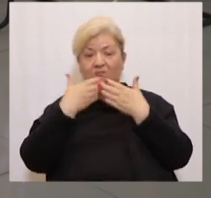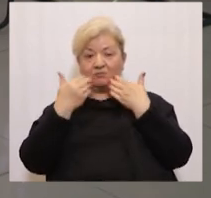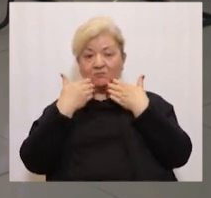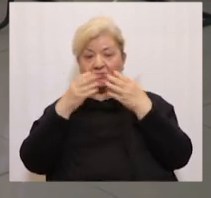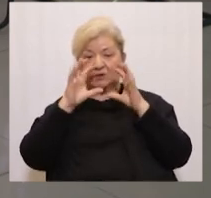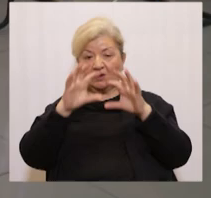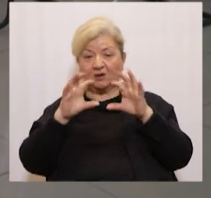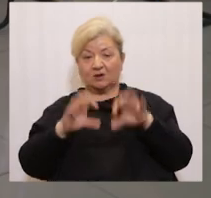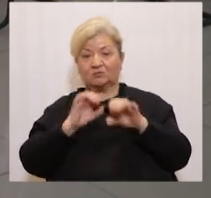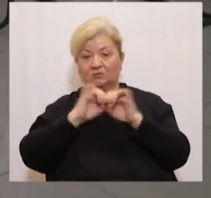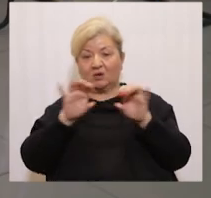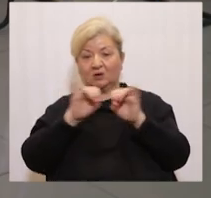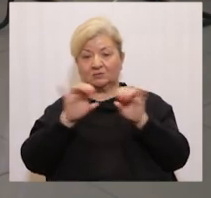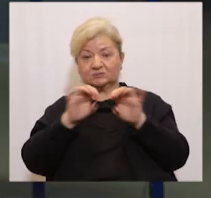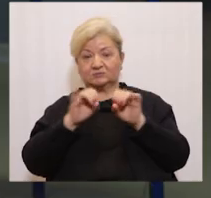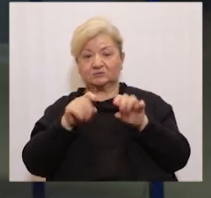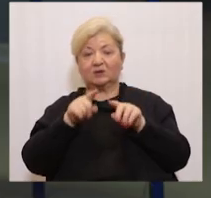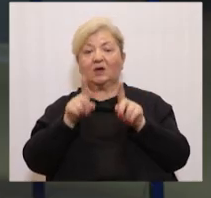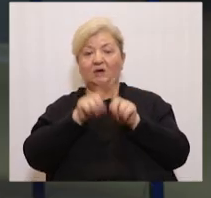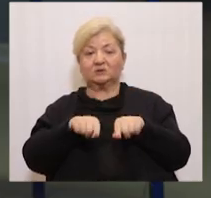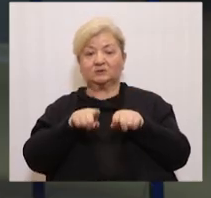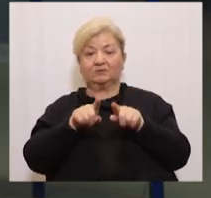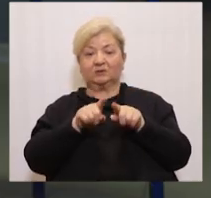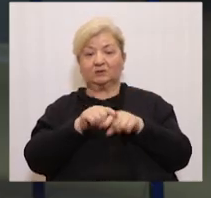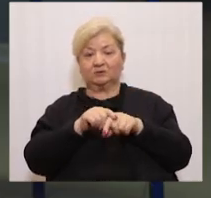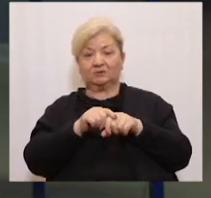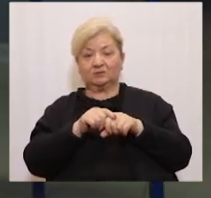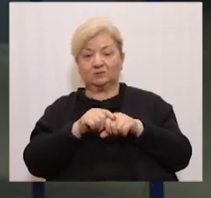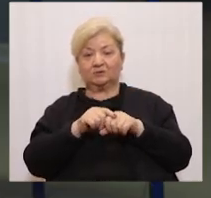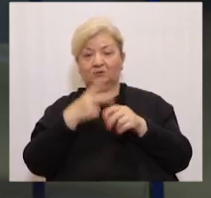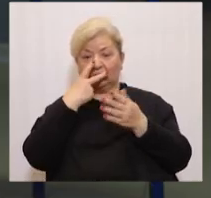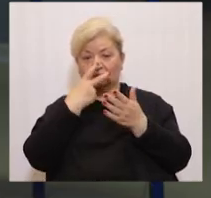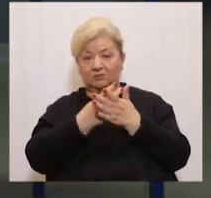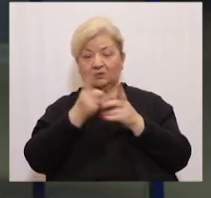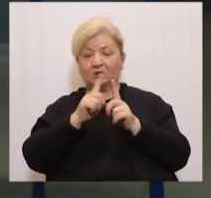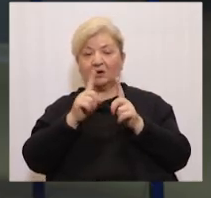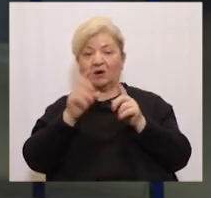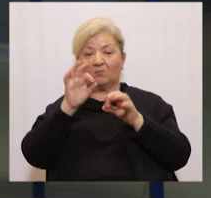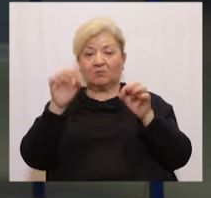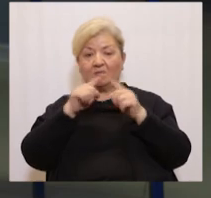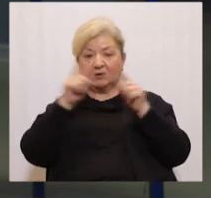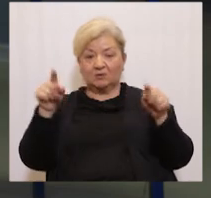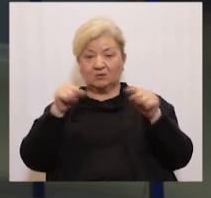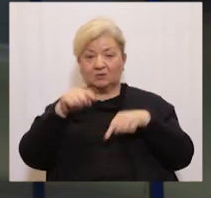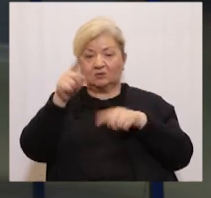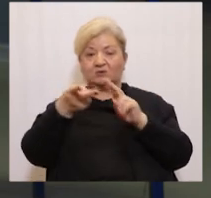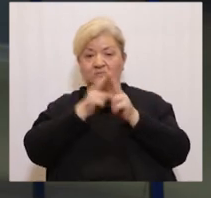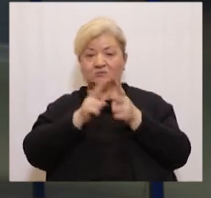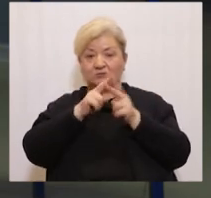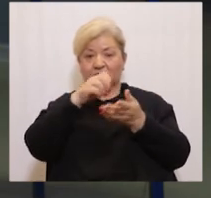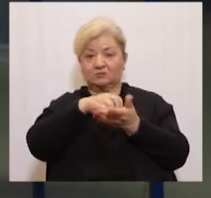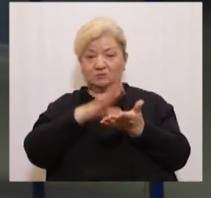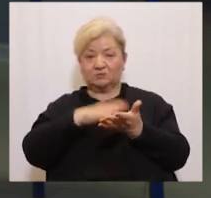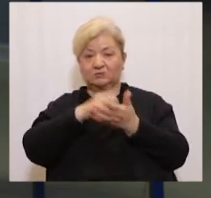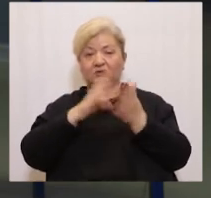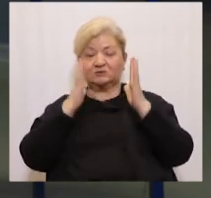მარტივი კანონზომიერებების ახსნა. ასევე განვიხილეთ, თუ რა პარამეტრებით ავხსნათ ცვლილებებს